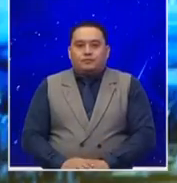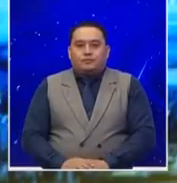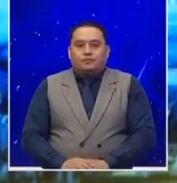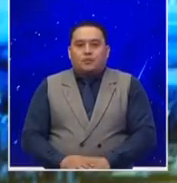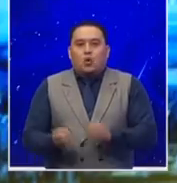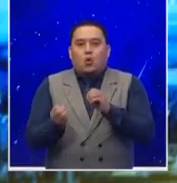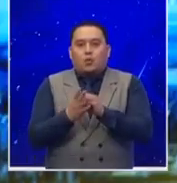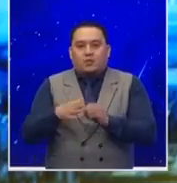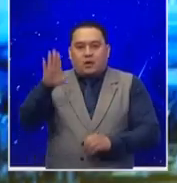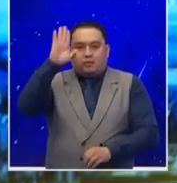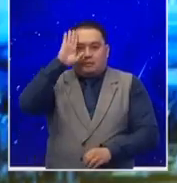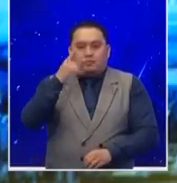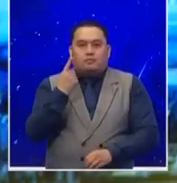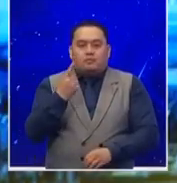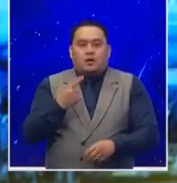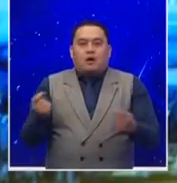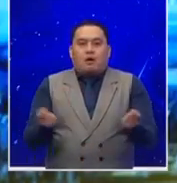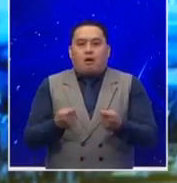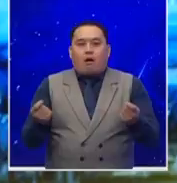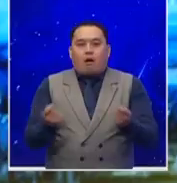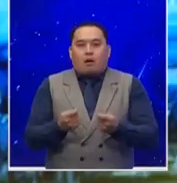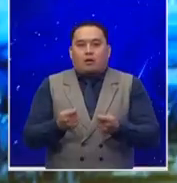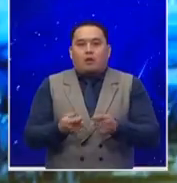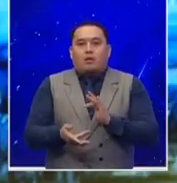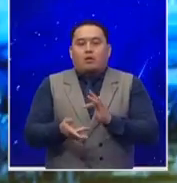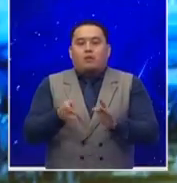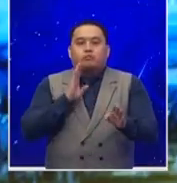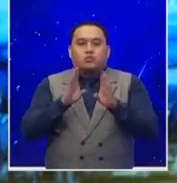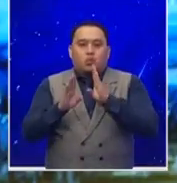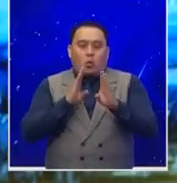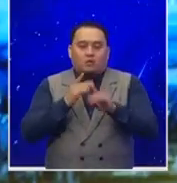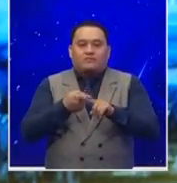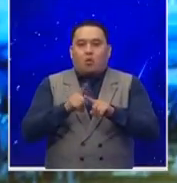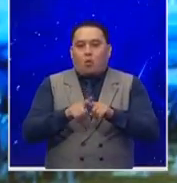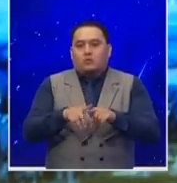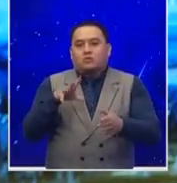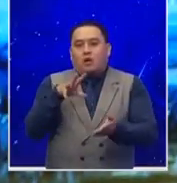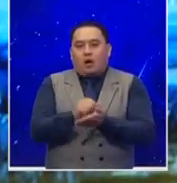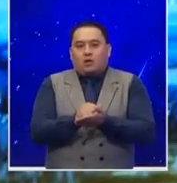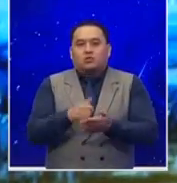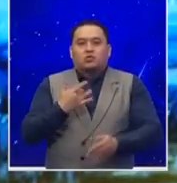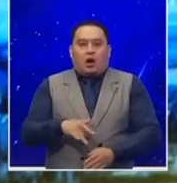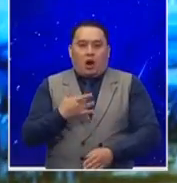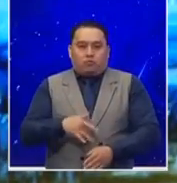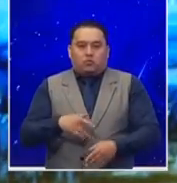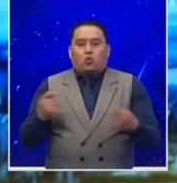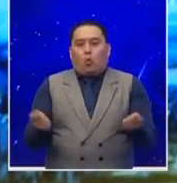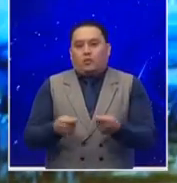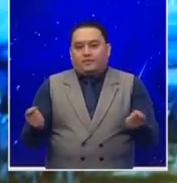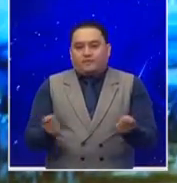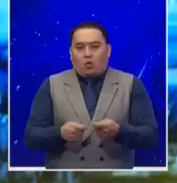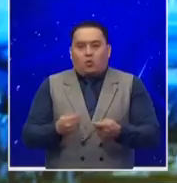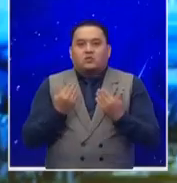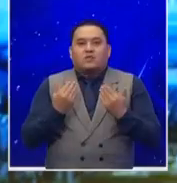15 жасар жеткіншек бір атар қойын бағып қана қоймай, блогерлікпен де айналысып үлгереді. Жамбылдық Шопанның оқырман